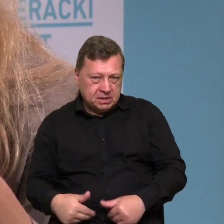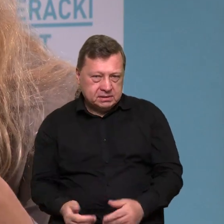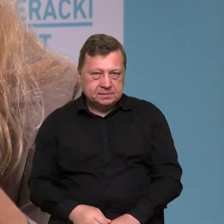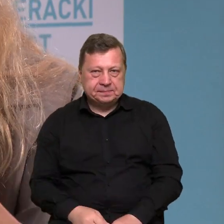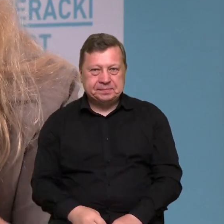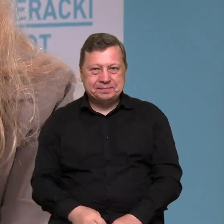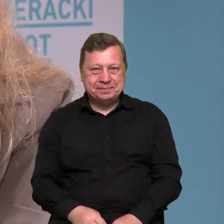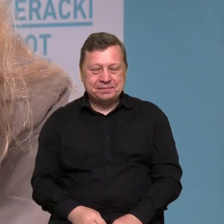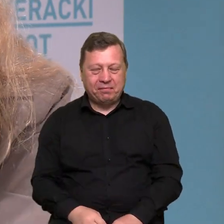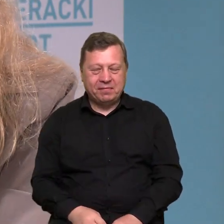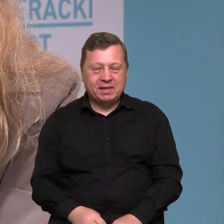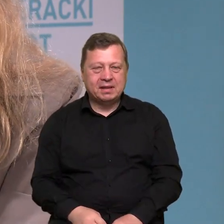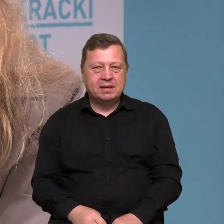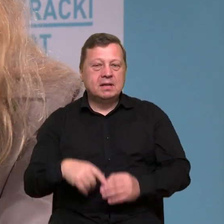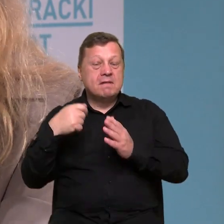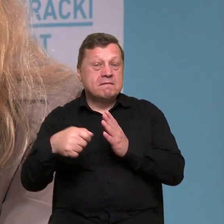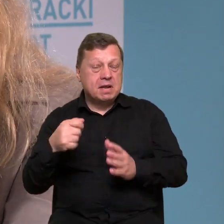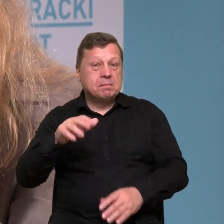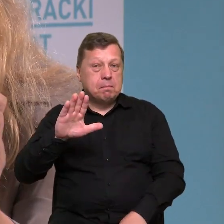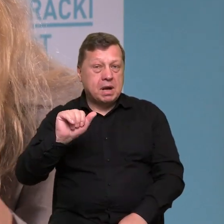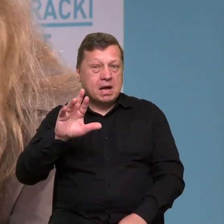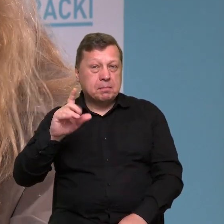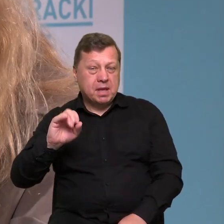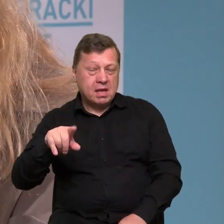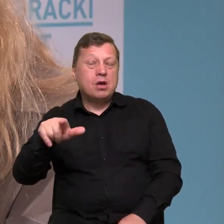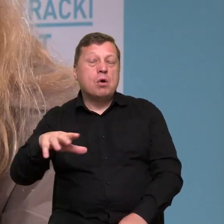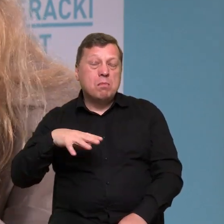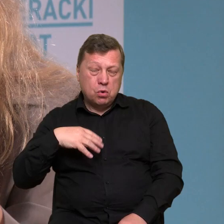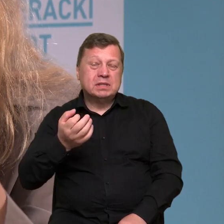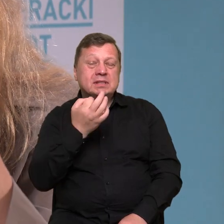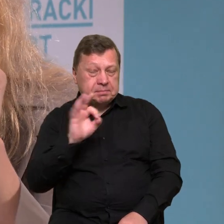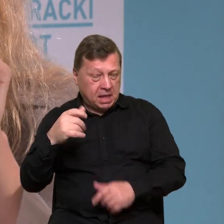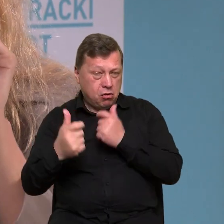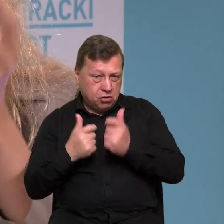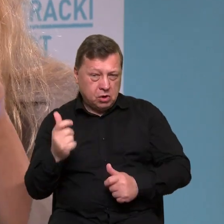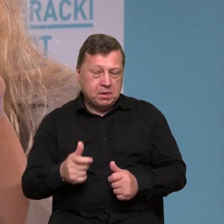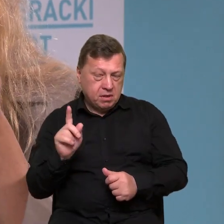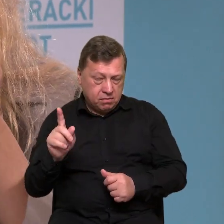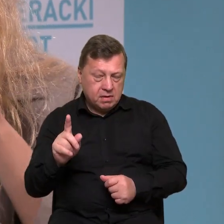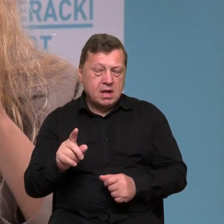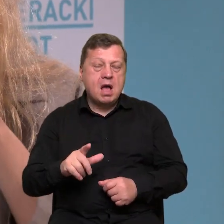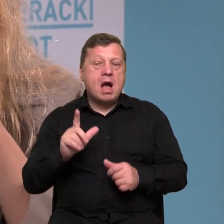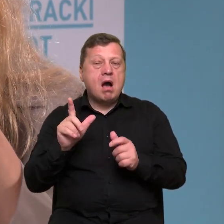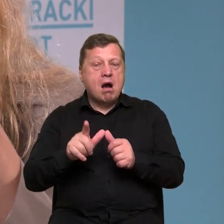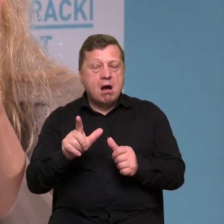W filmie Barbie był to zamierzony efekt. Dla mnie ważne jest, aby